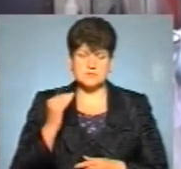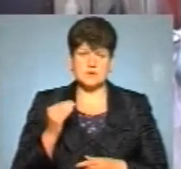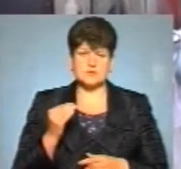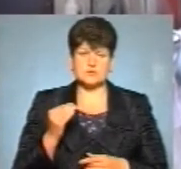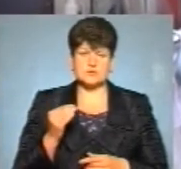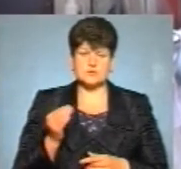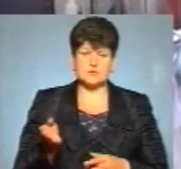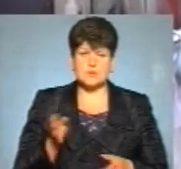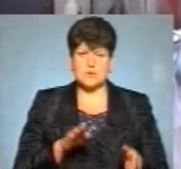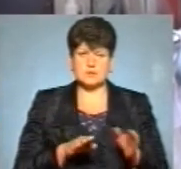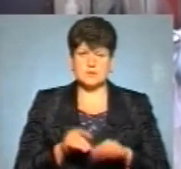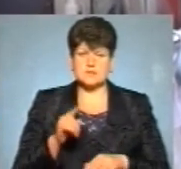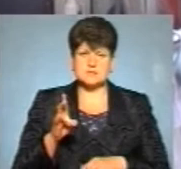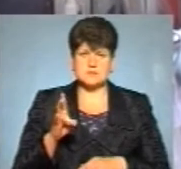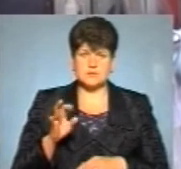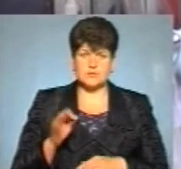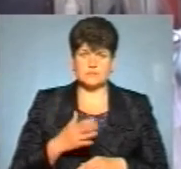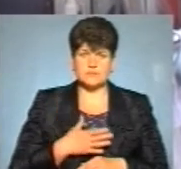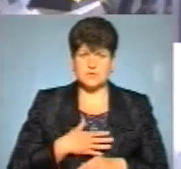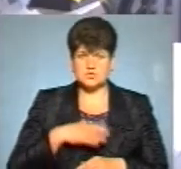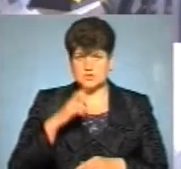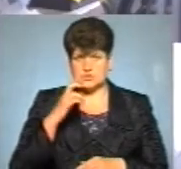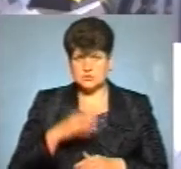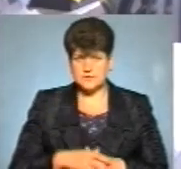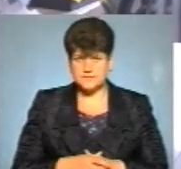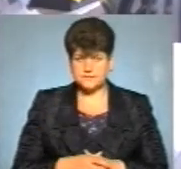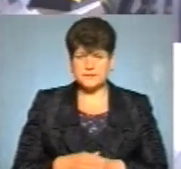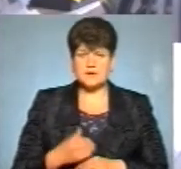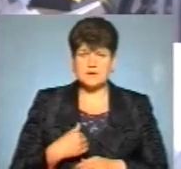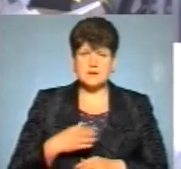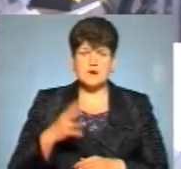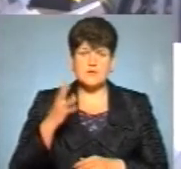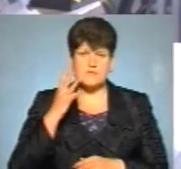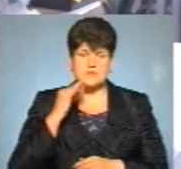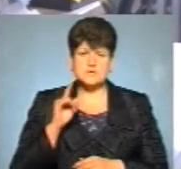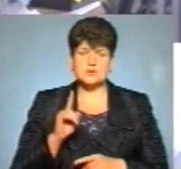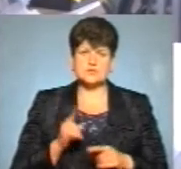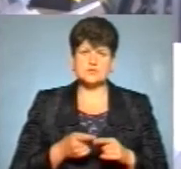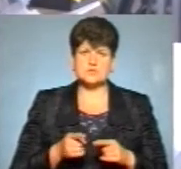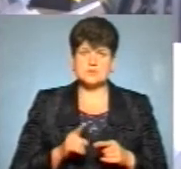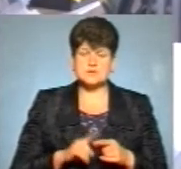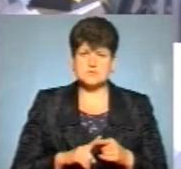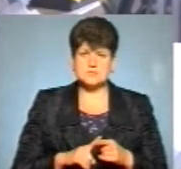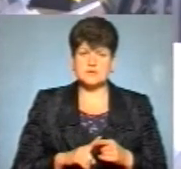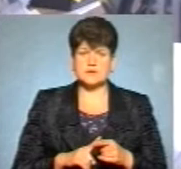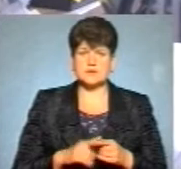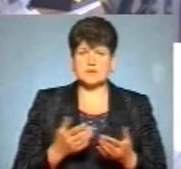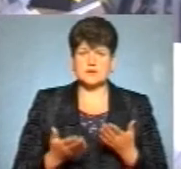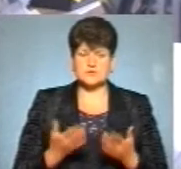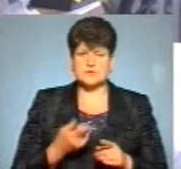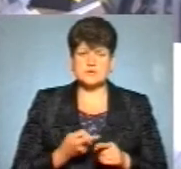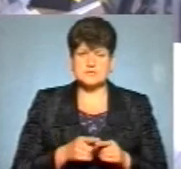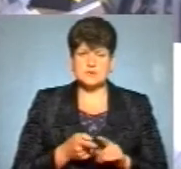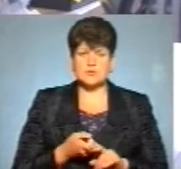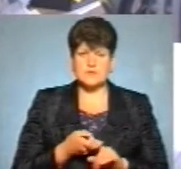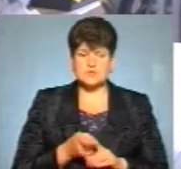згортання ЗНО в нашій державі. Я вважаю, що це просто, так, якщо це пов'язано з коронавірусом,